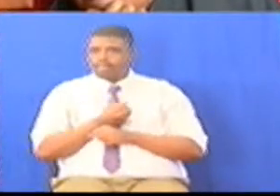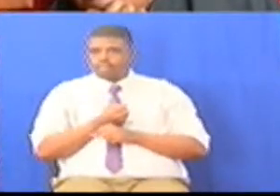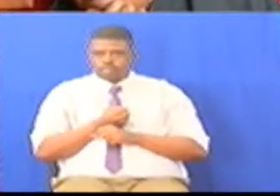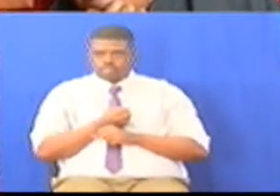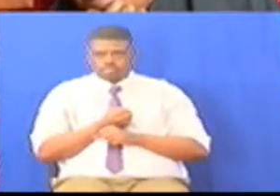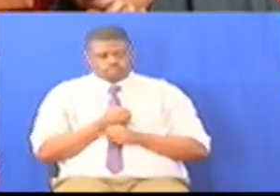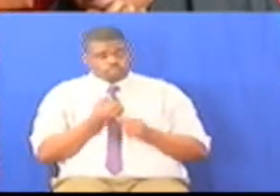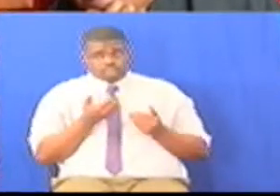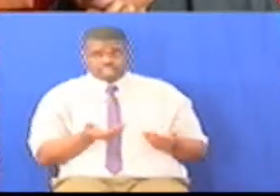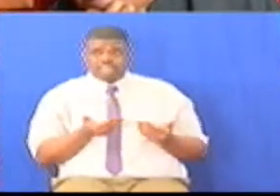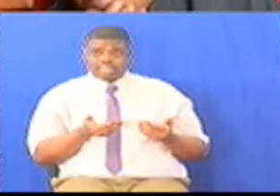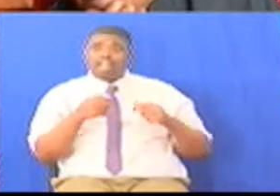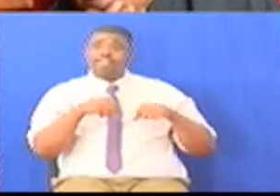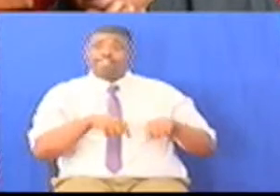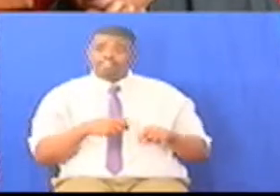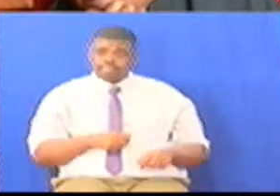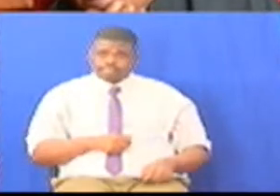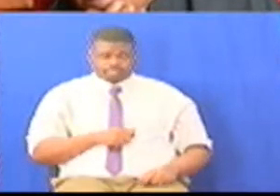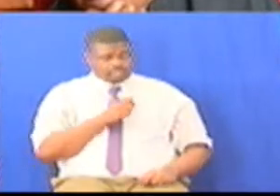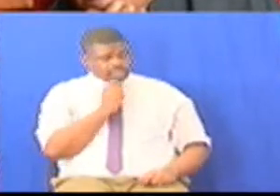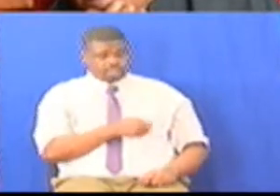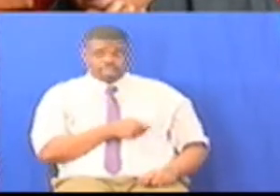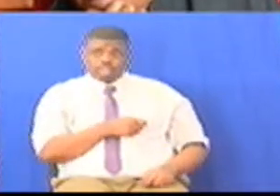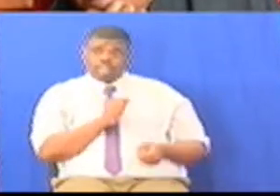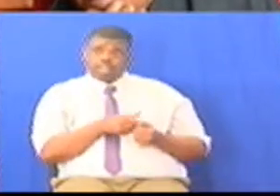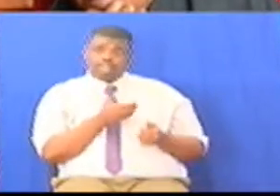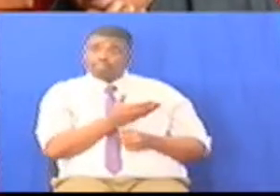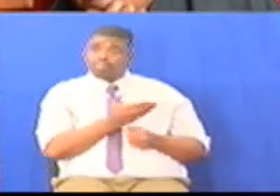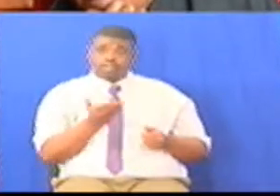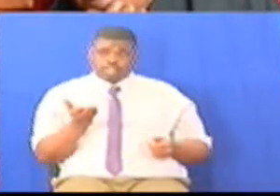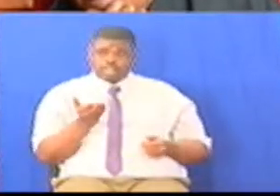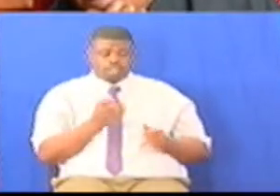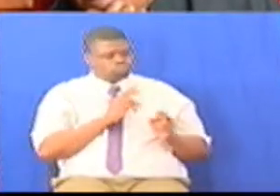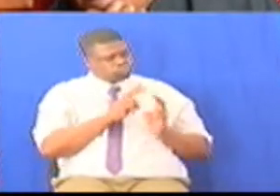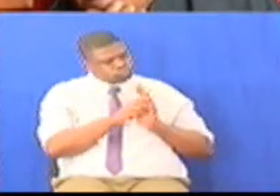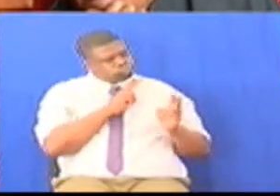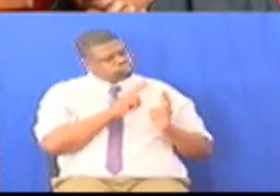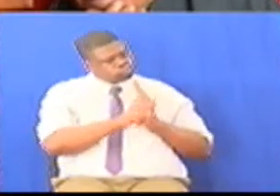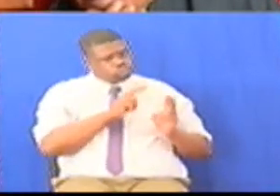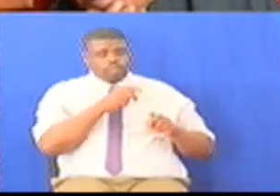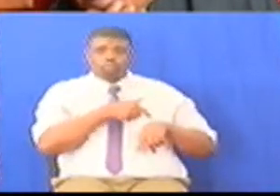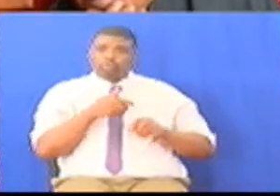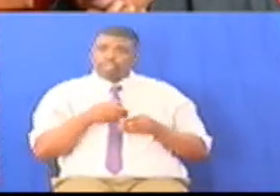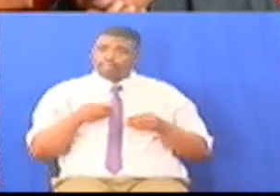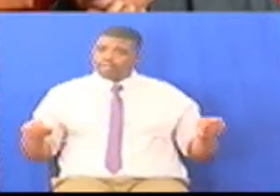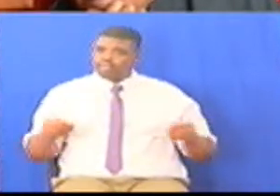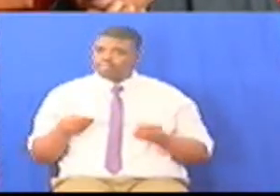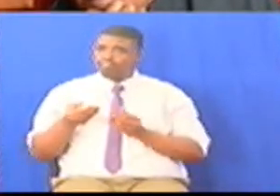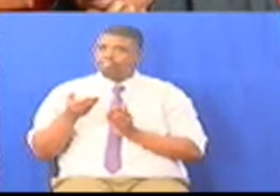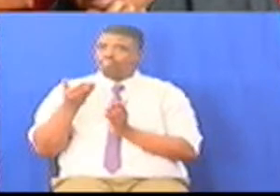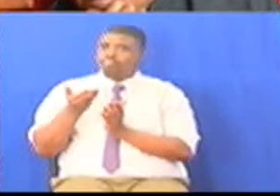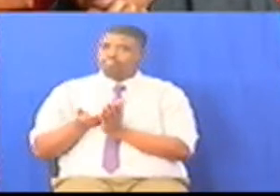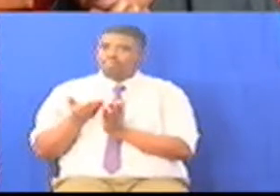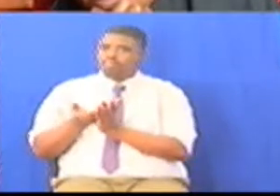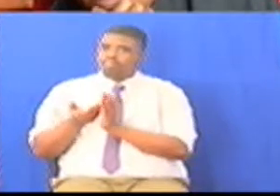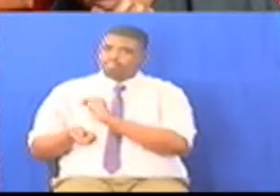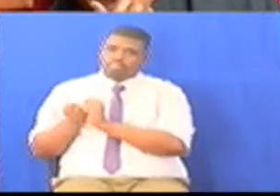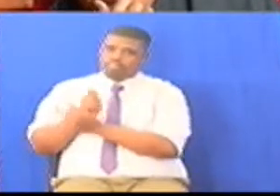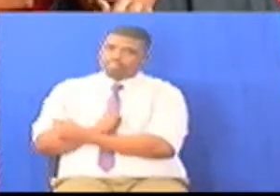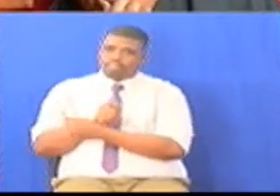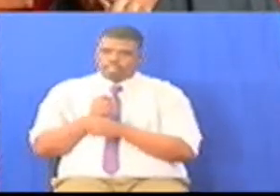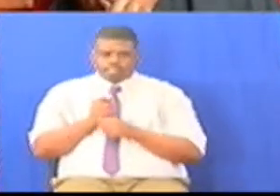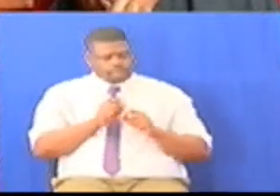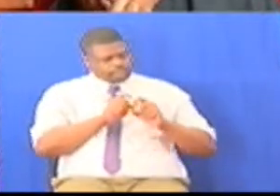ya hivi sasa. Mheshimiwa Spika, swali lingine ambalo lijadiliwa kwa muda mrefu ni mabadiliko ambayo yanapendekezwa kwenye ibara ya 36 ya mswada,